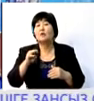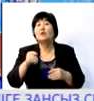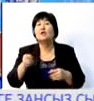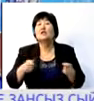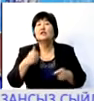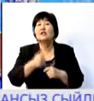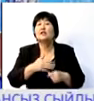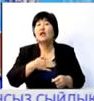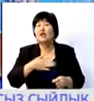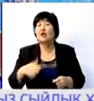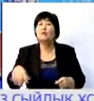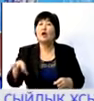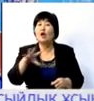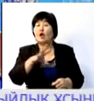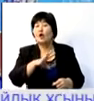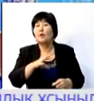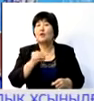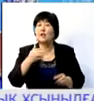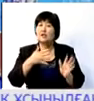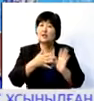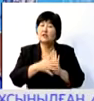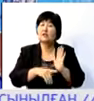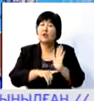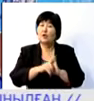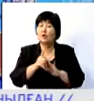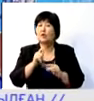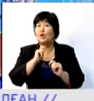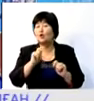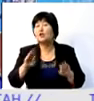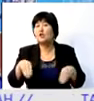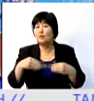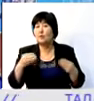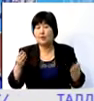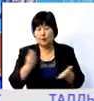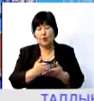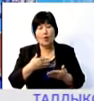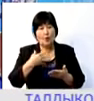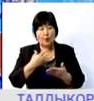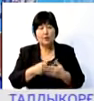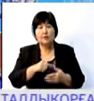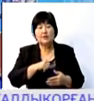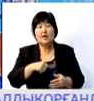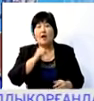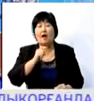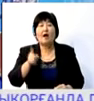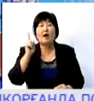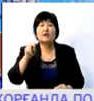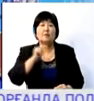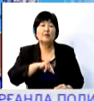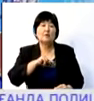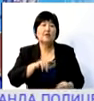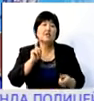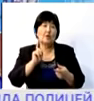мына өзім барлық шығындарын қолдарына алып, осы жүлделерін беріп отыр. Оның өзі мына біздің атамыздың жаңағы еңбегіне